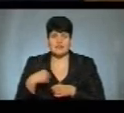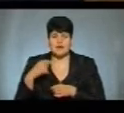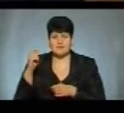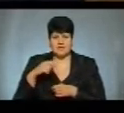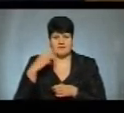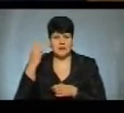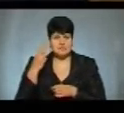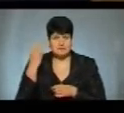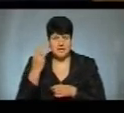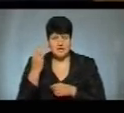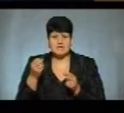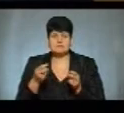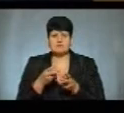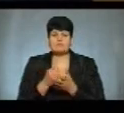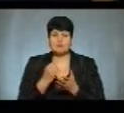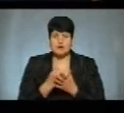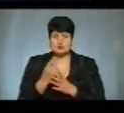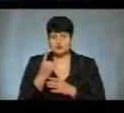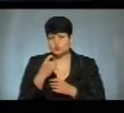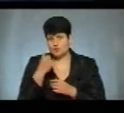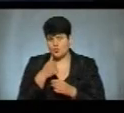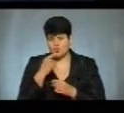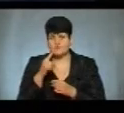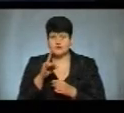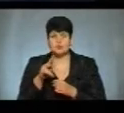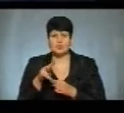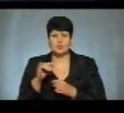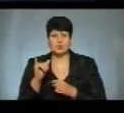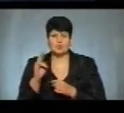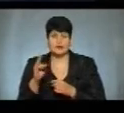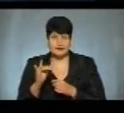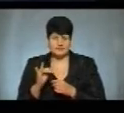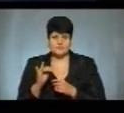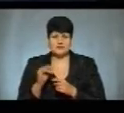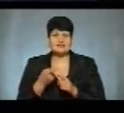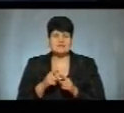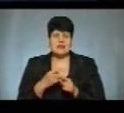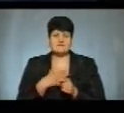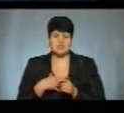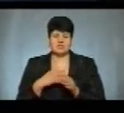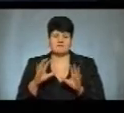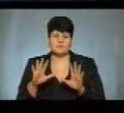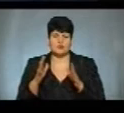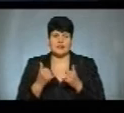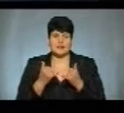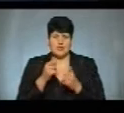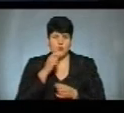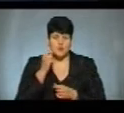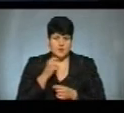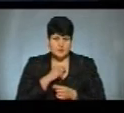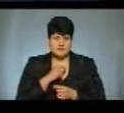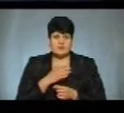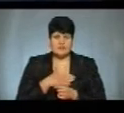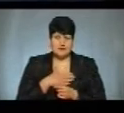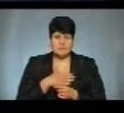на спецпогашення 100 років Злуки. Це важлива подія для України і для